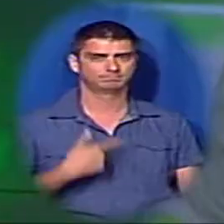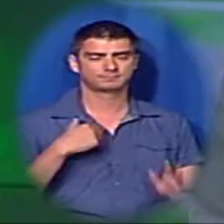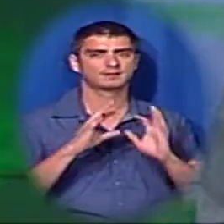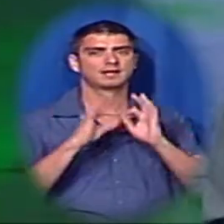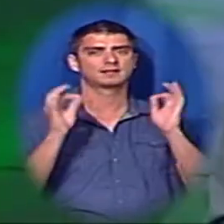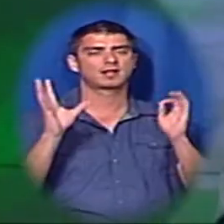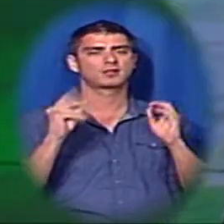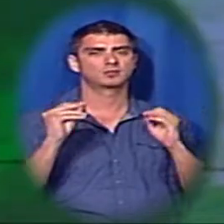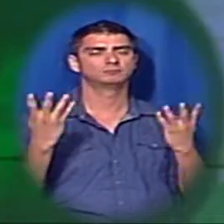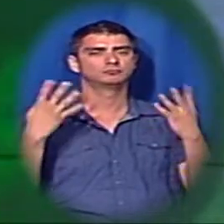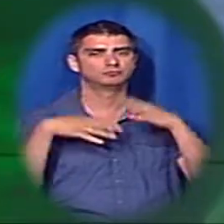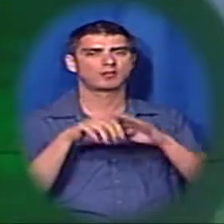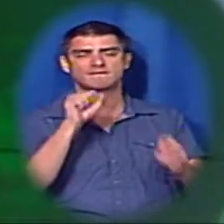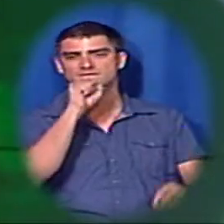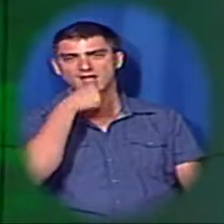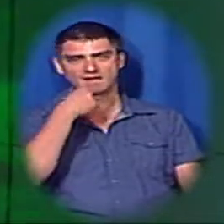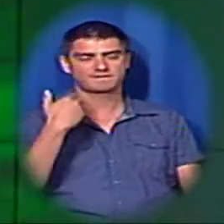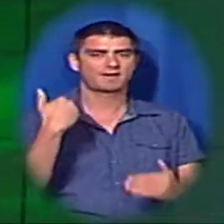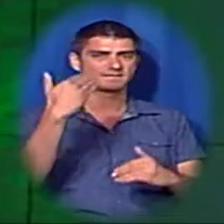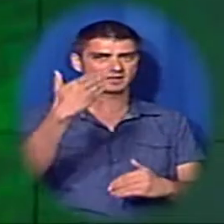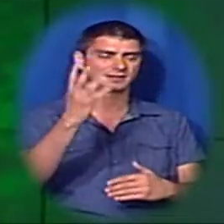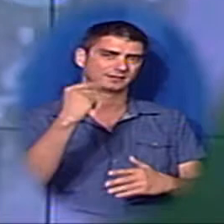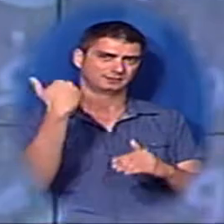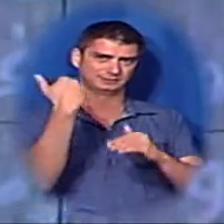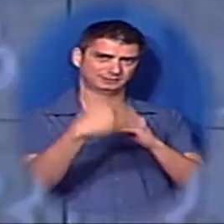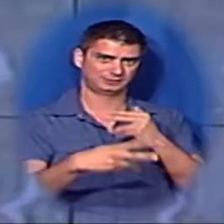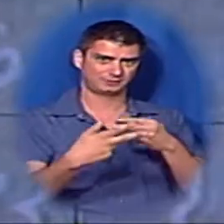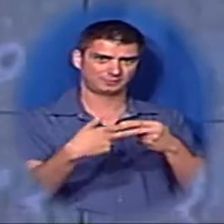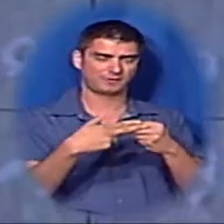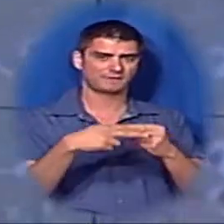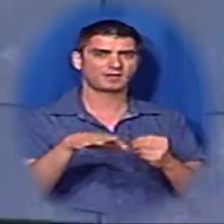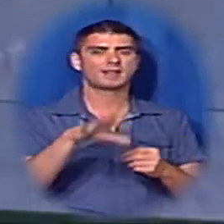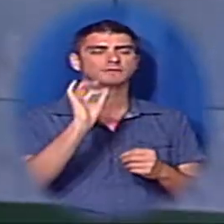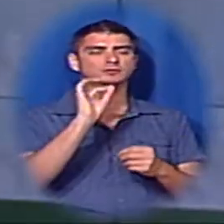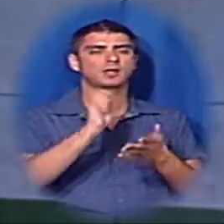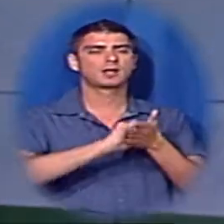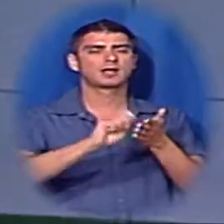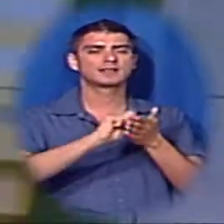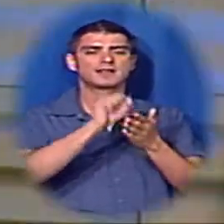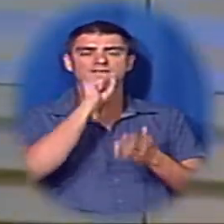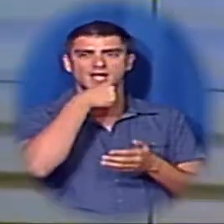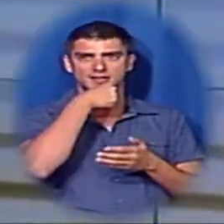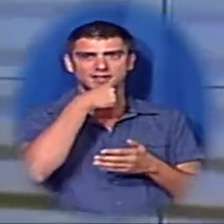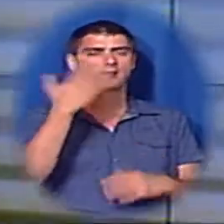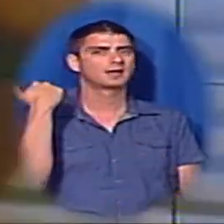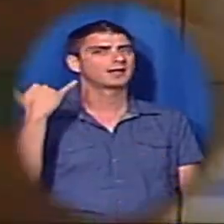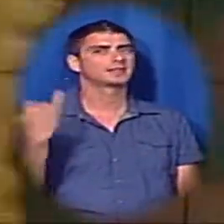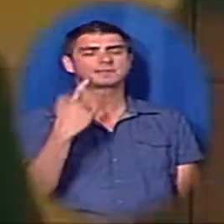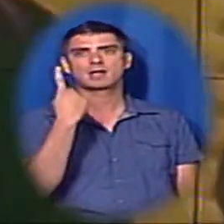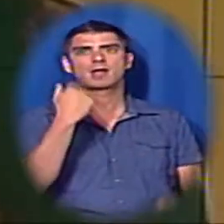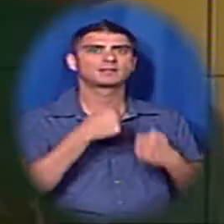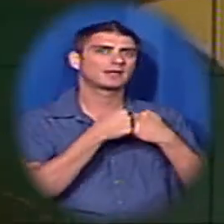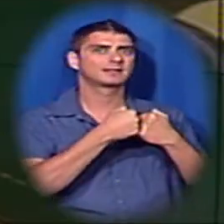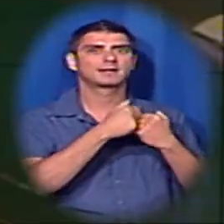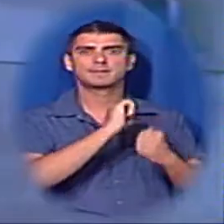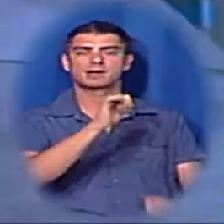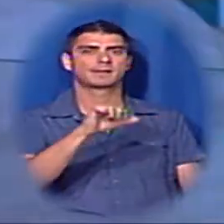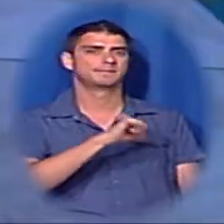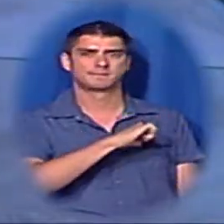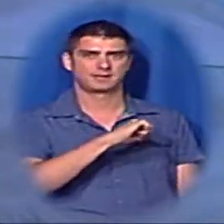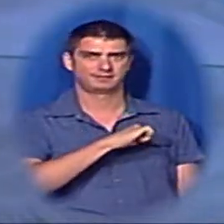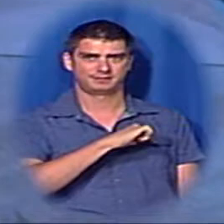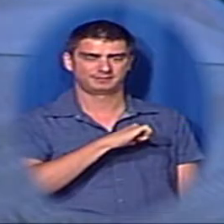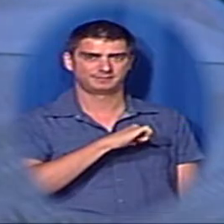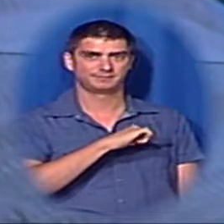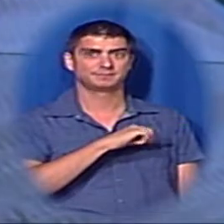התחלנו עם שילוב בין עבר ועתיד, אז לקראת סיום, פענוח של כתבי יד עתיקים היה תמיד אחד האתגרים המרתקים